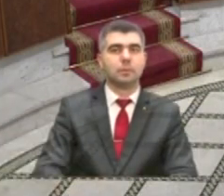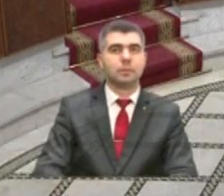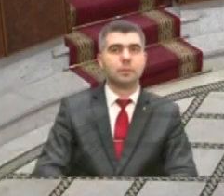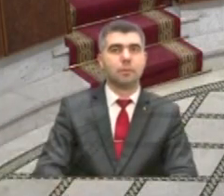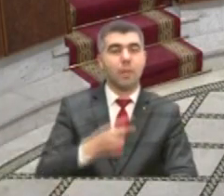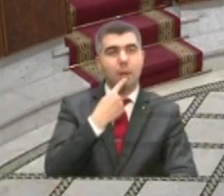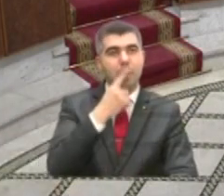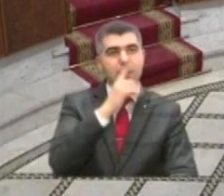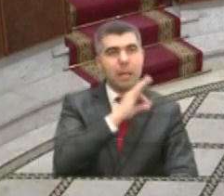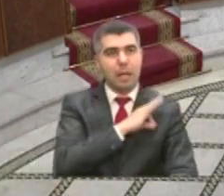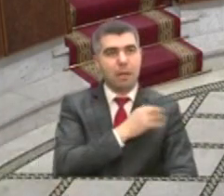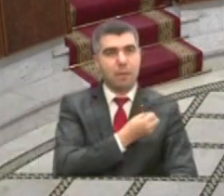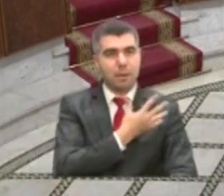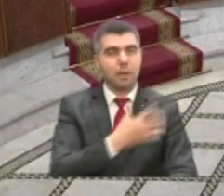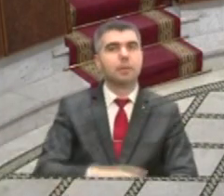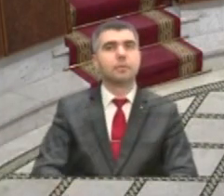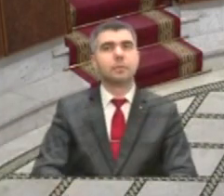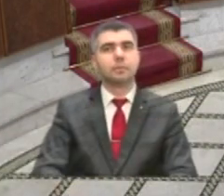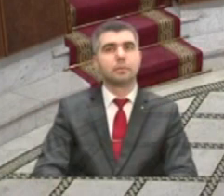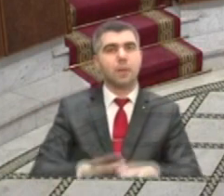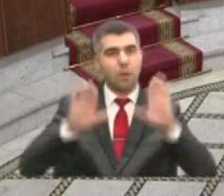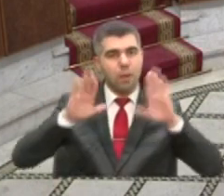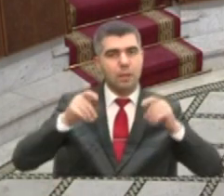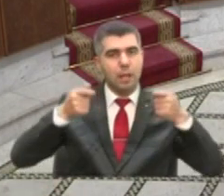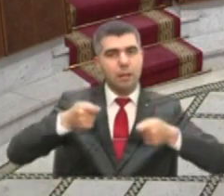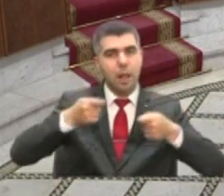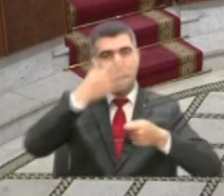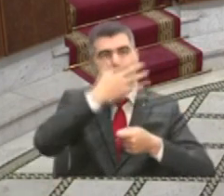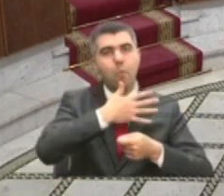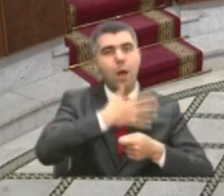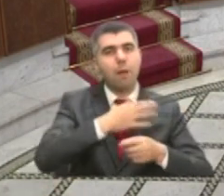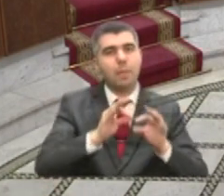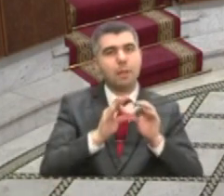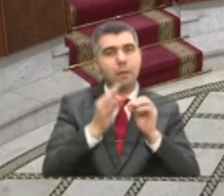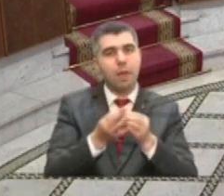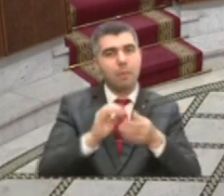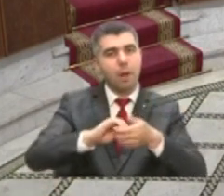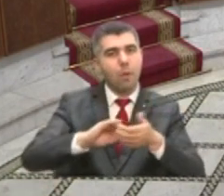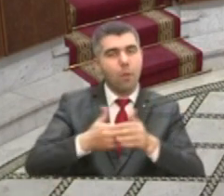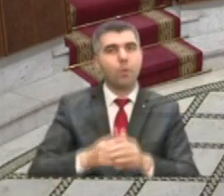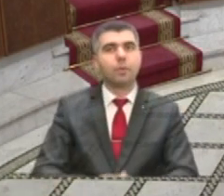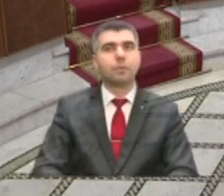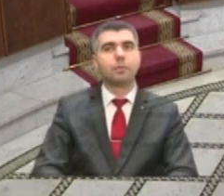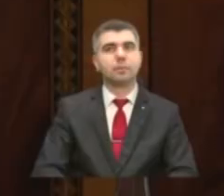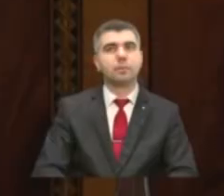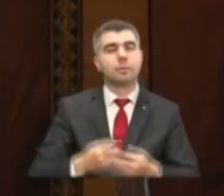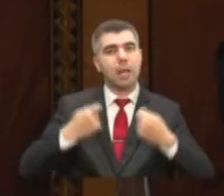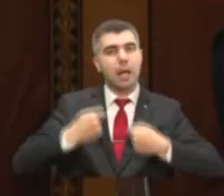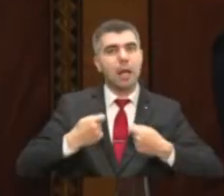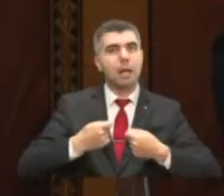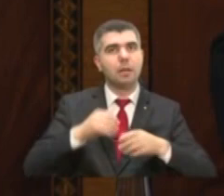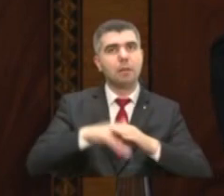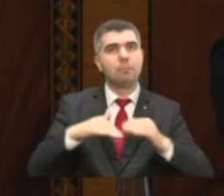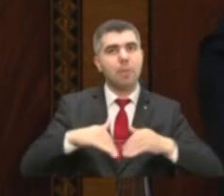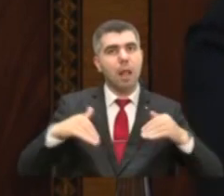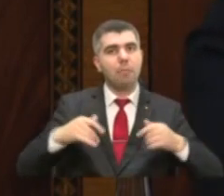بسم الله الرحمن الرحيم، والصلاة والسلام على رسول الله وآله وصحبه. السيد الرئيس،